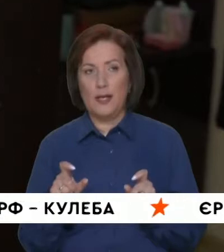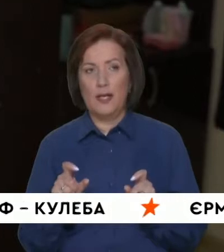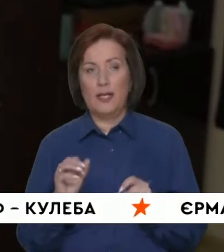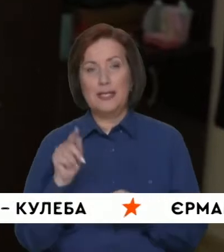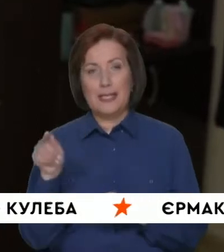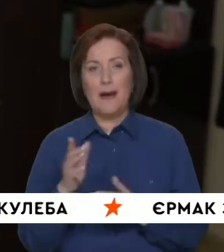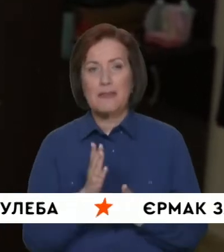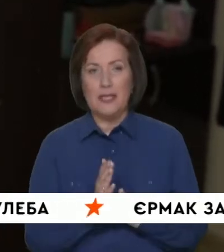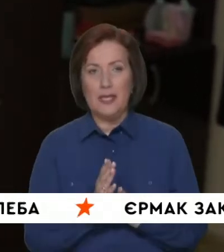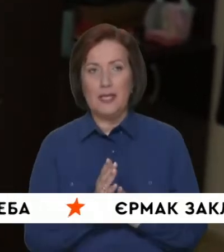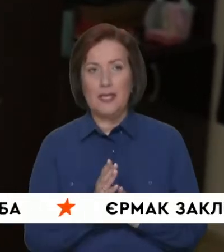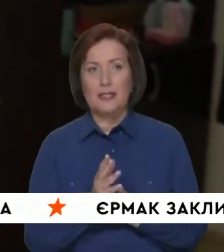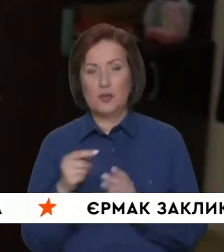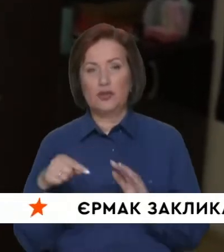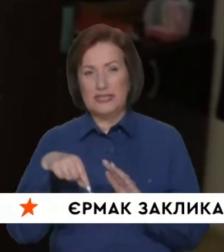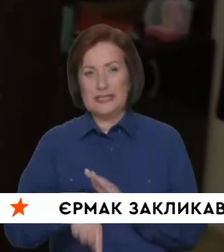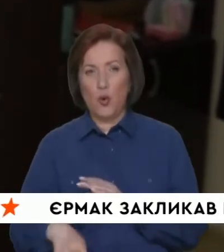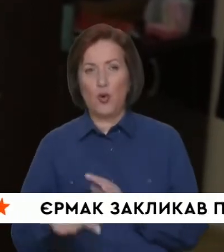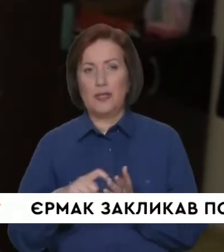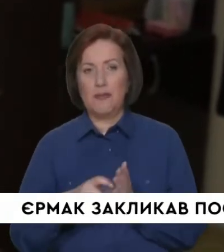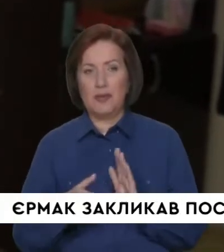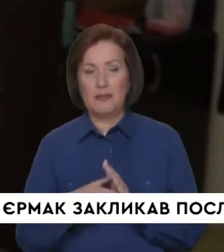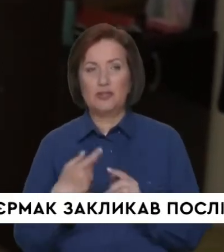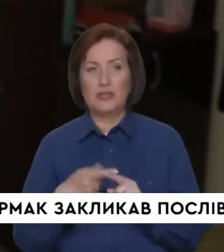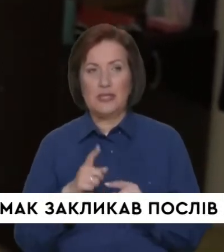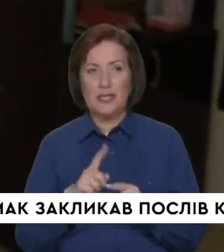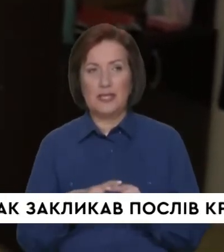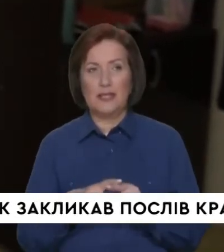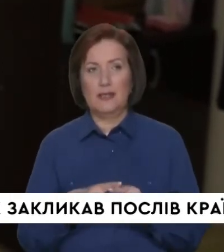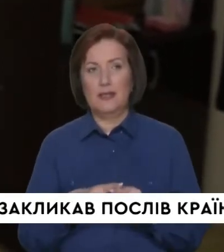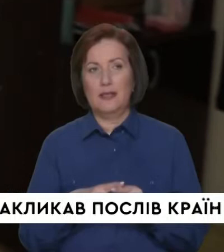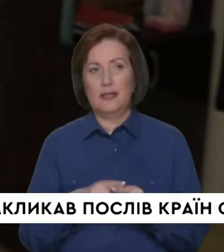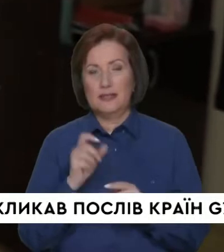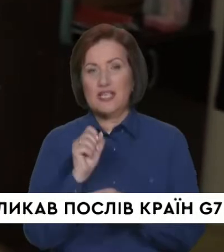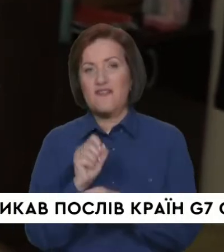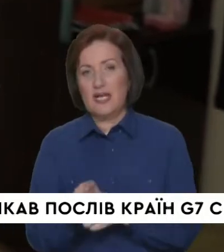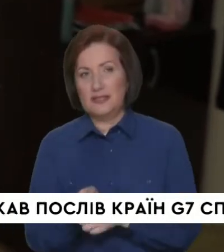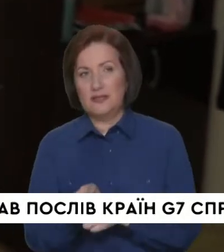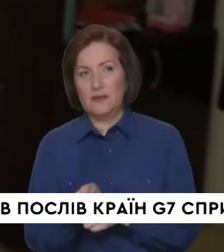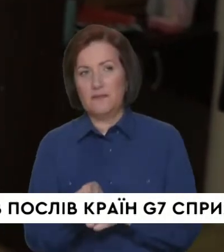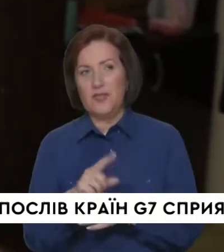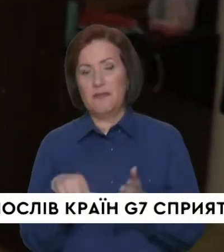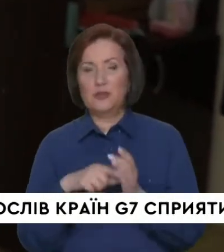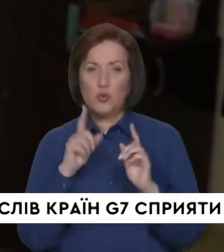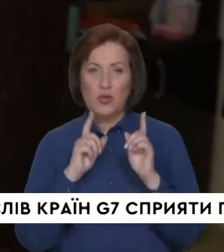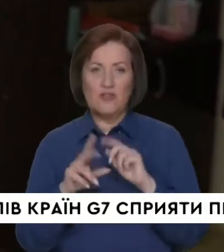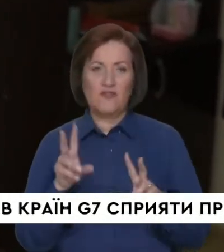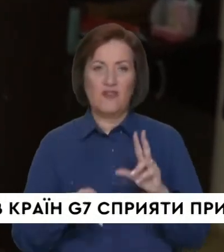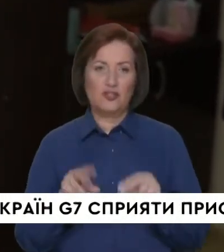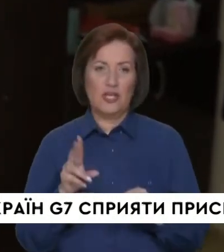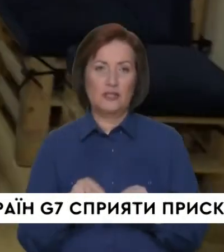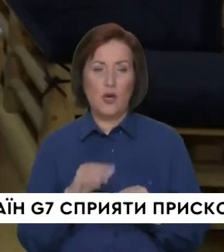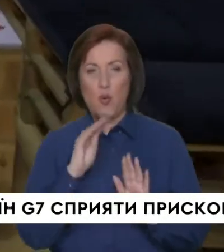п'ята школа, і там є теж цокольне приміщення, яке там за вказівками міської ради